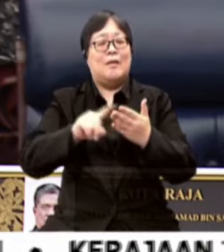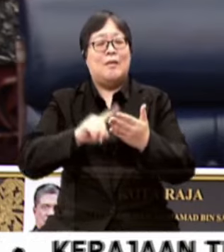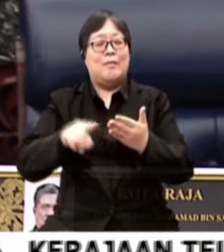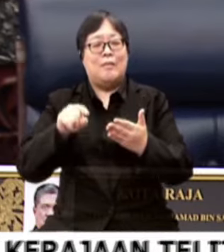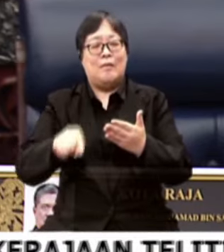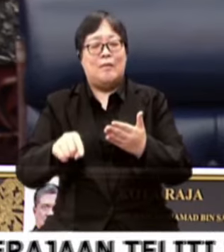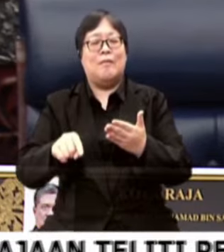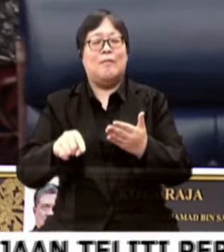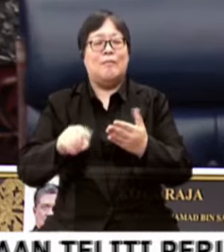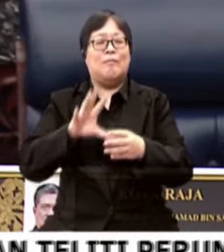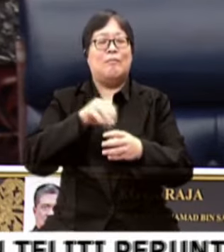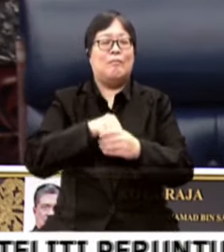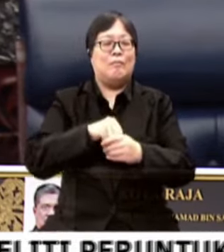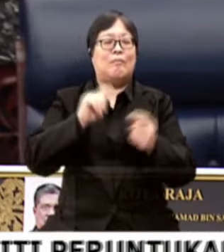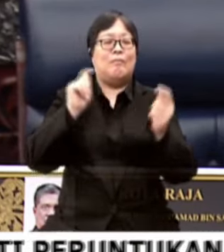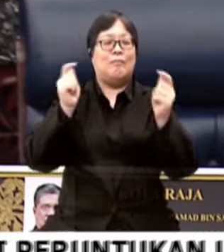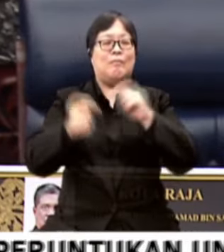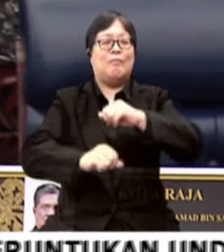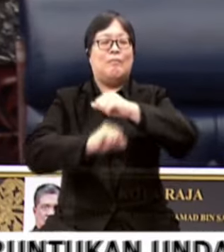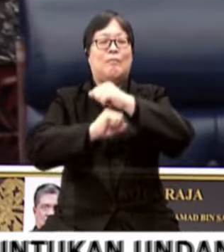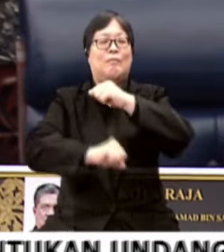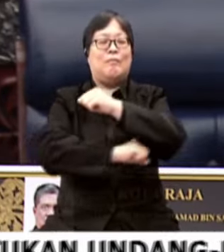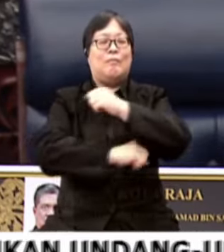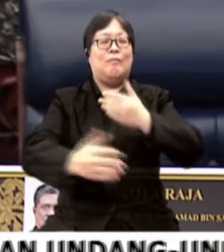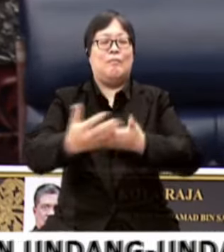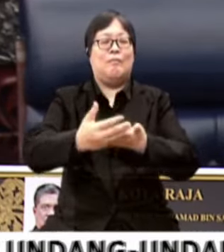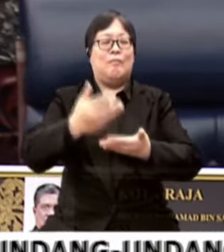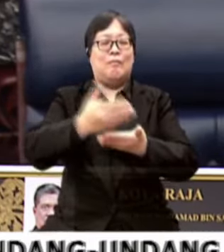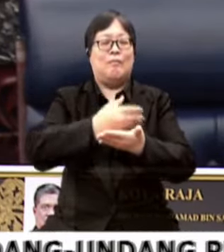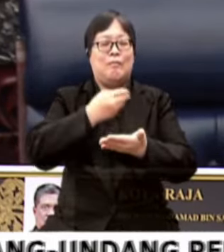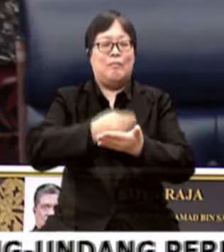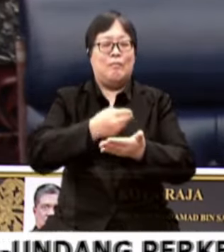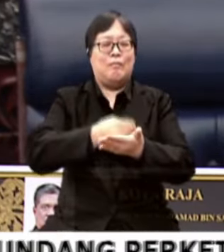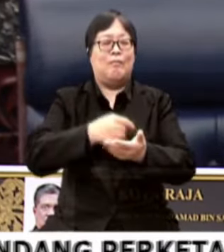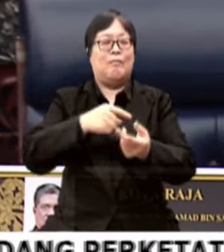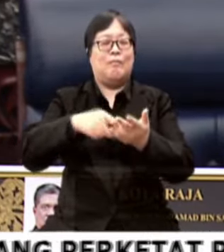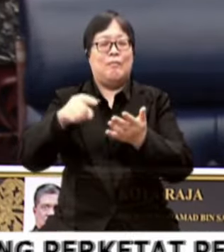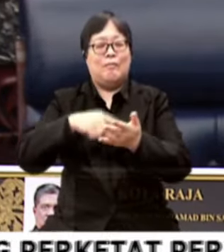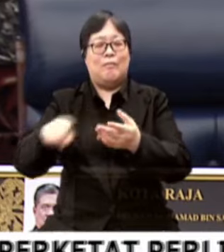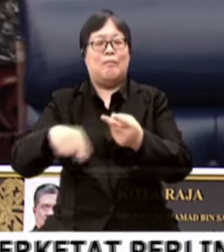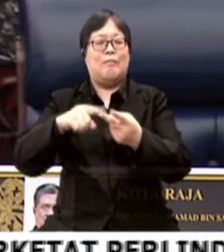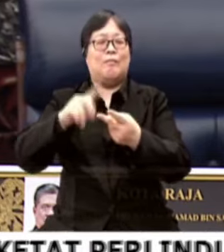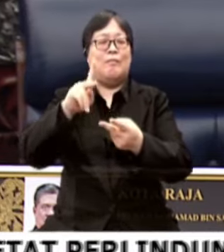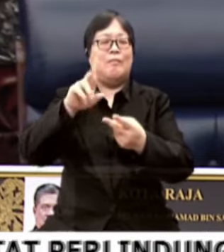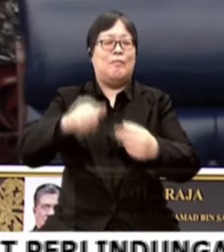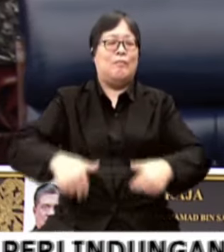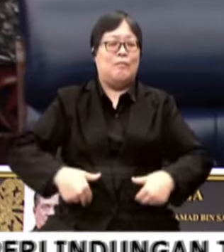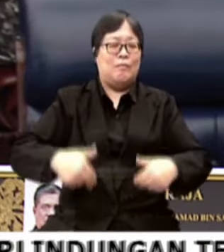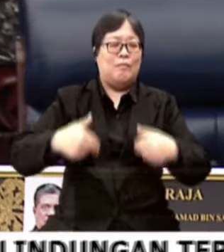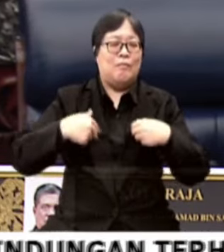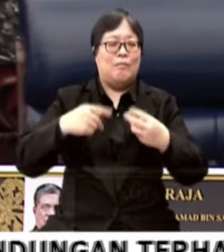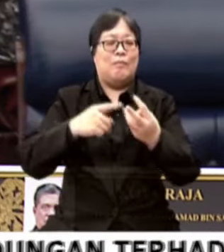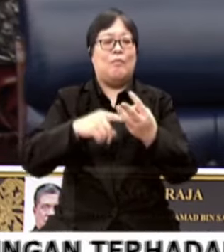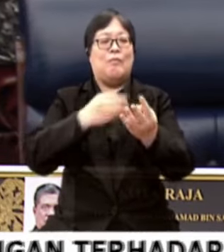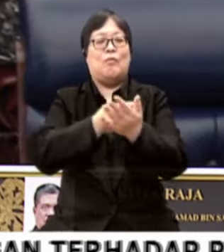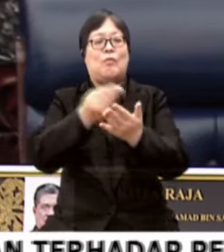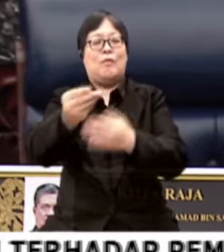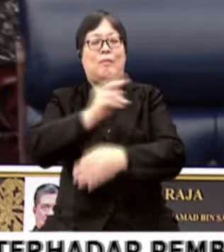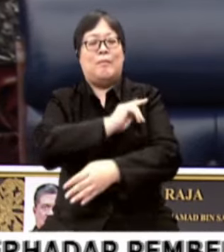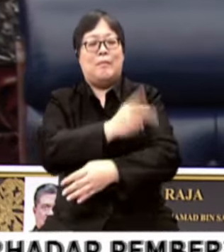akan mengambil Hero perubahan struktur pendapatan dan perbelanjaan kossar hidup kuasa beli